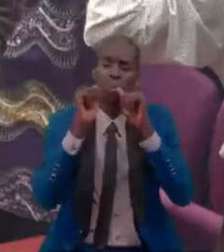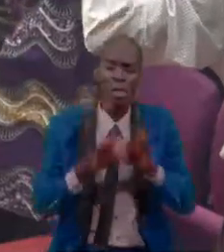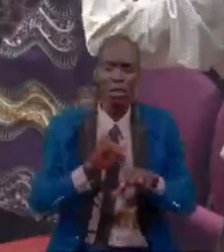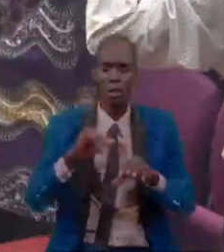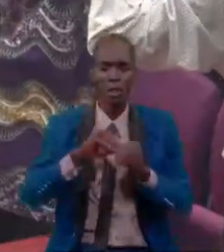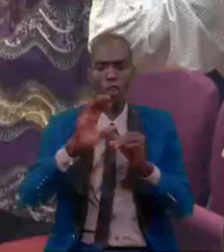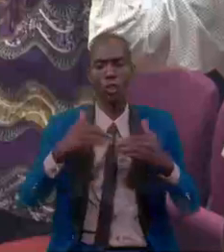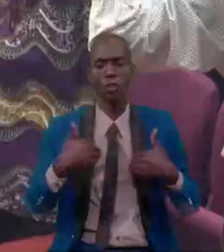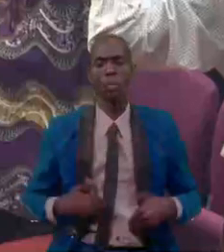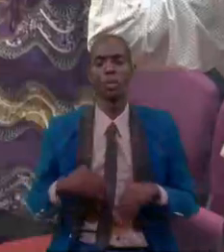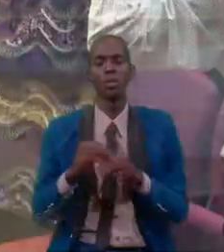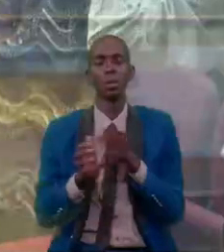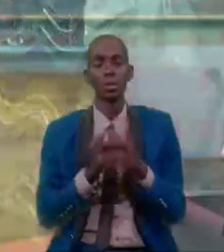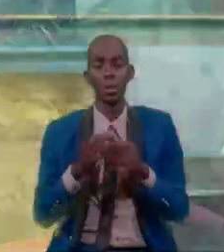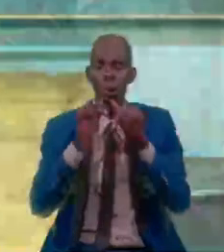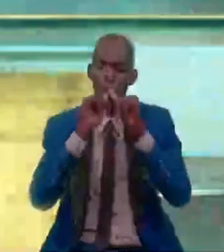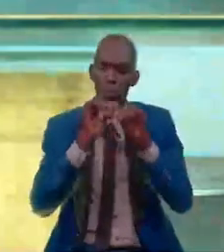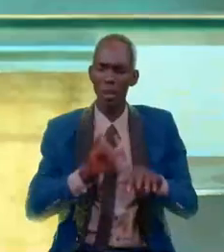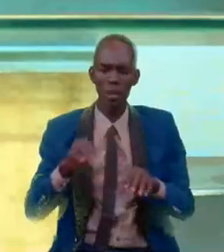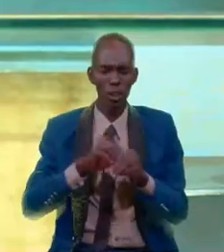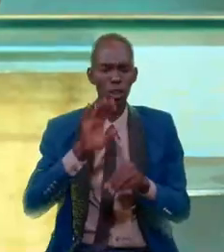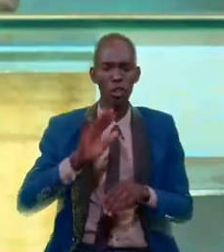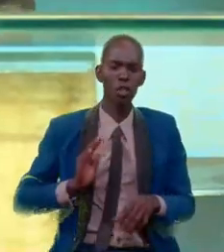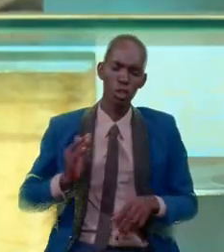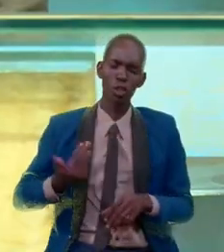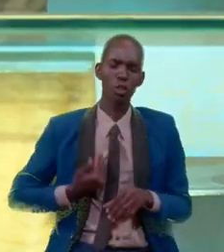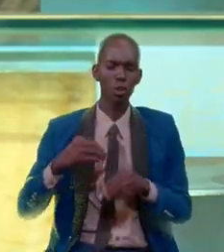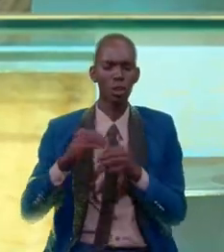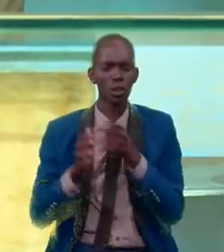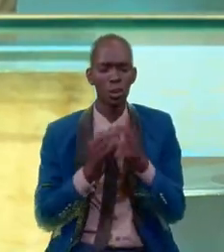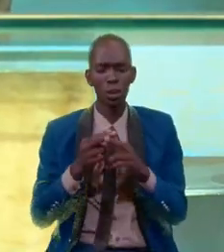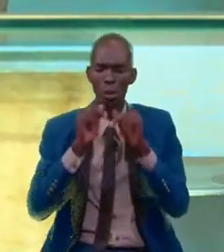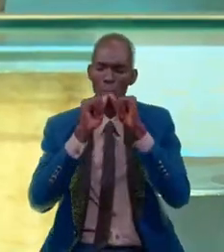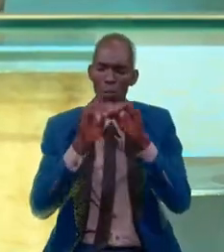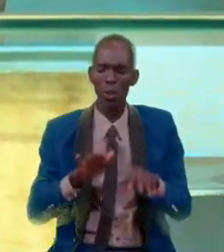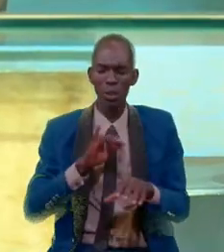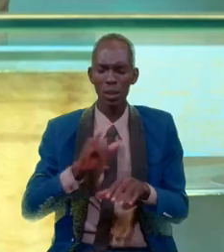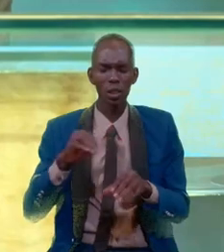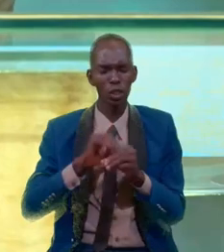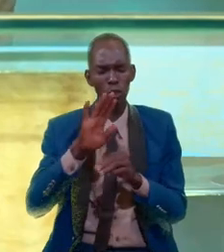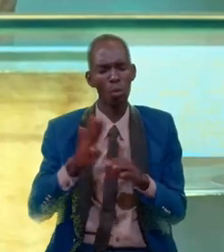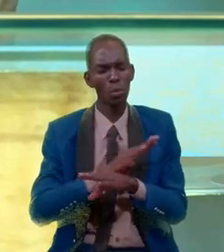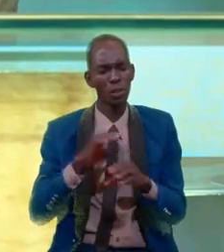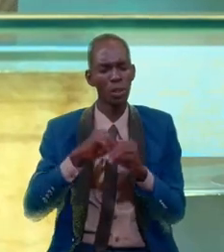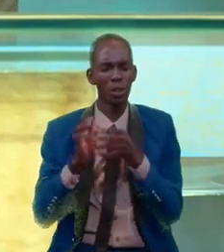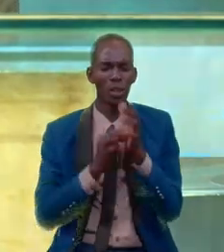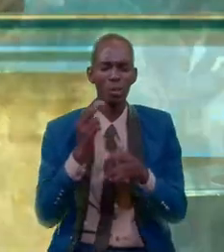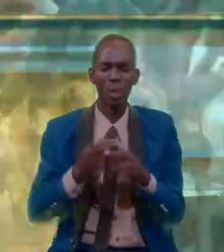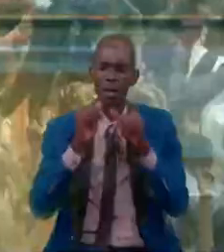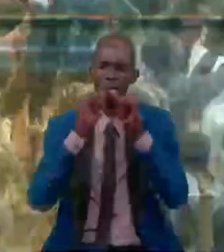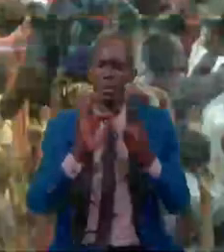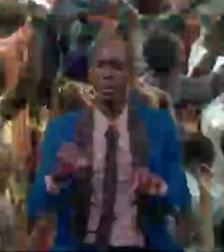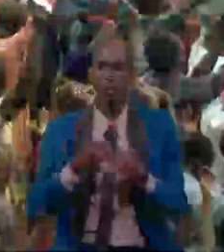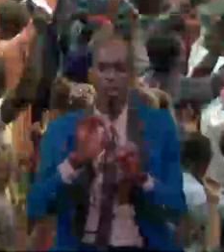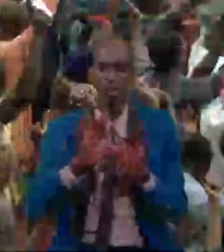Les bénédictions dans votre corps, les bénédictions dans votre âme, les bénédictions dans vos affaires, les bénédictions